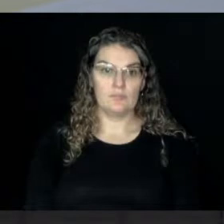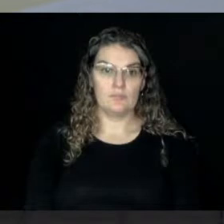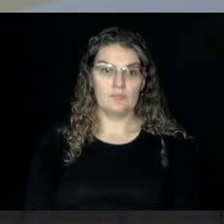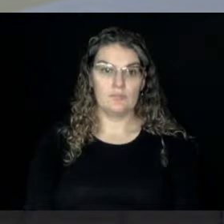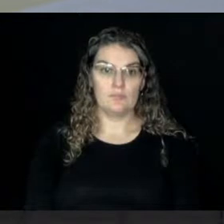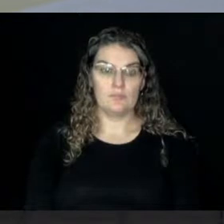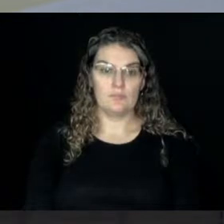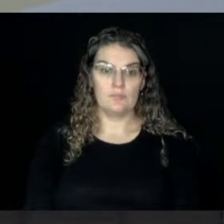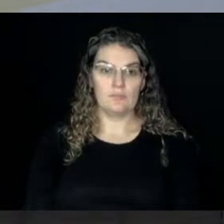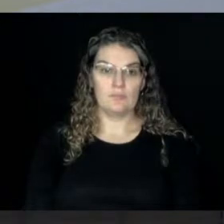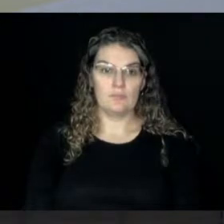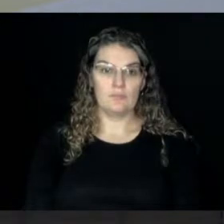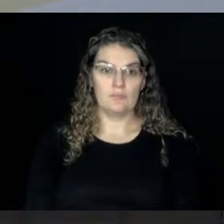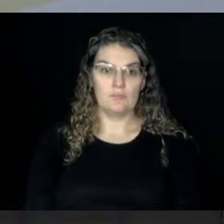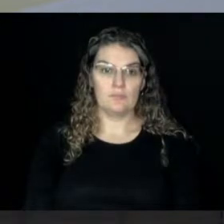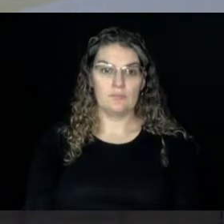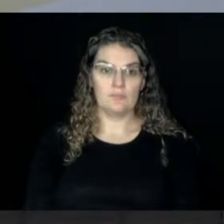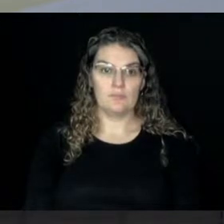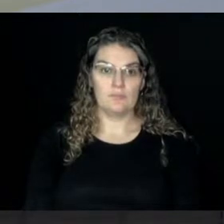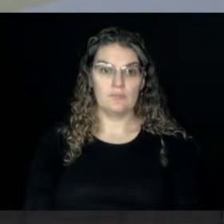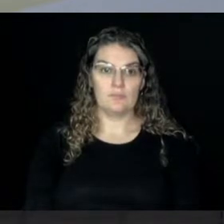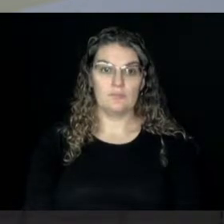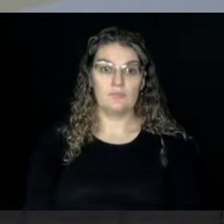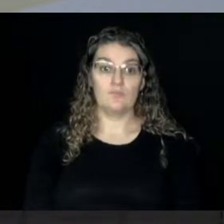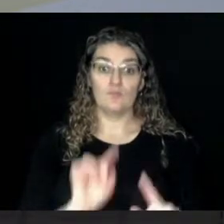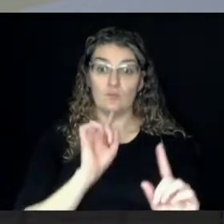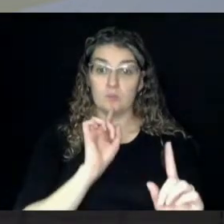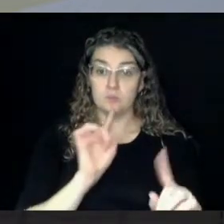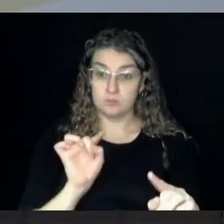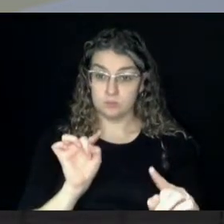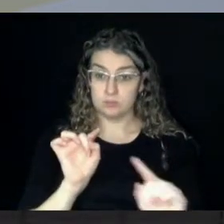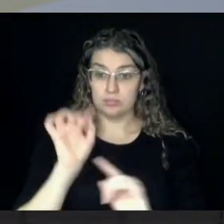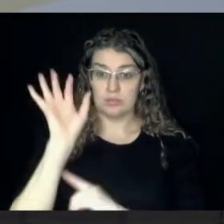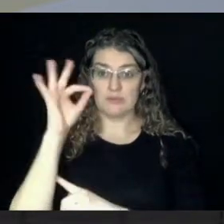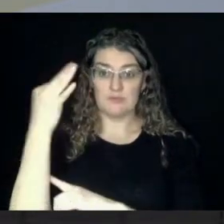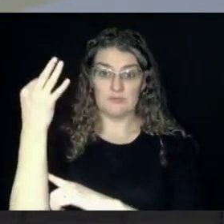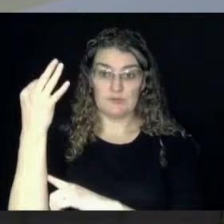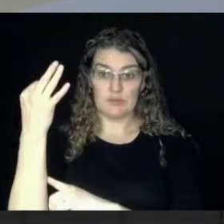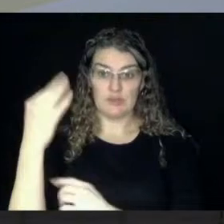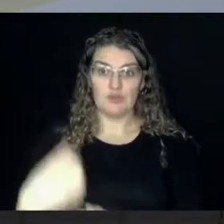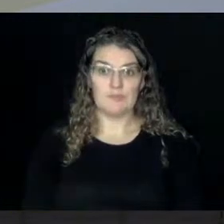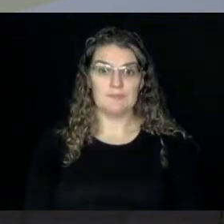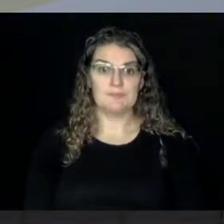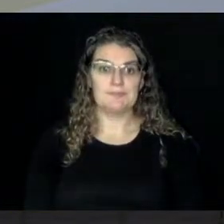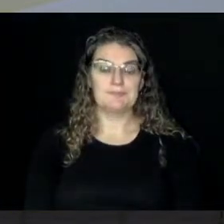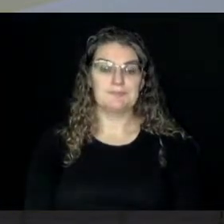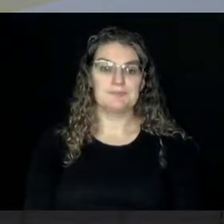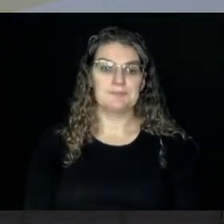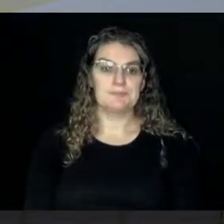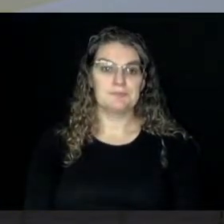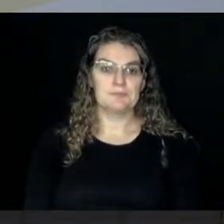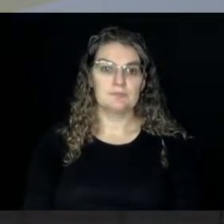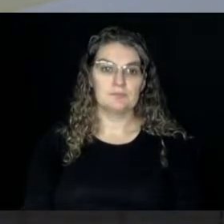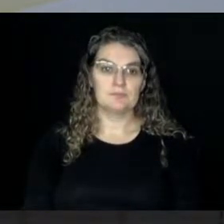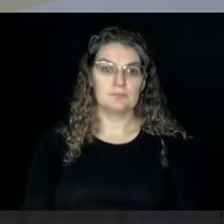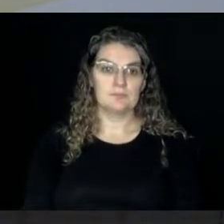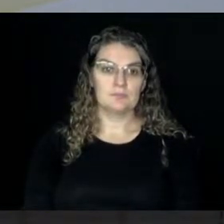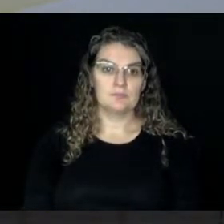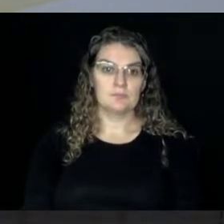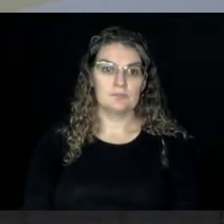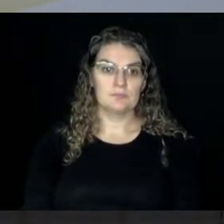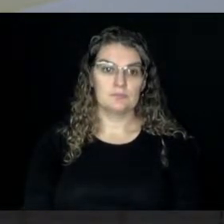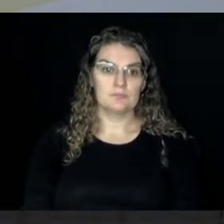Johnson, ça ne vienne pas aussi vite que prévu? Notre phase et notre plan de vacciner les insulaires sont